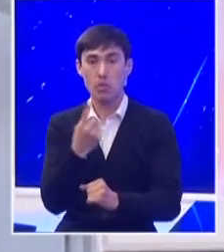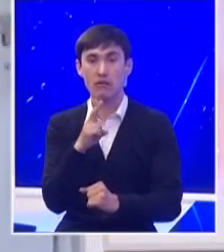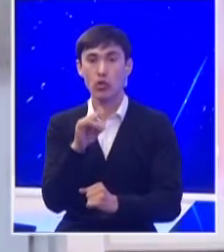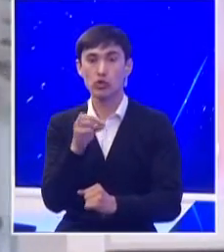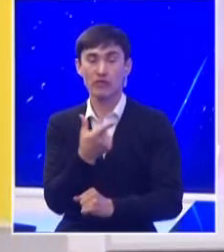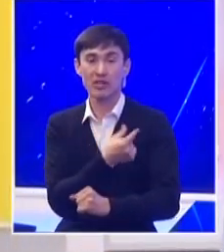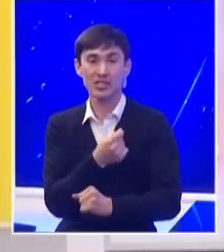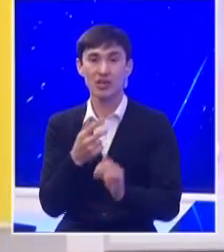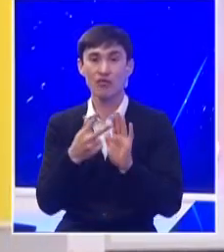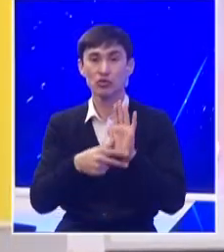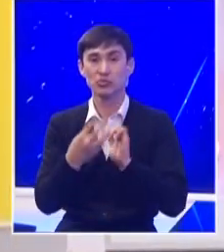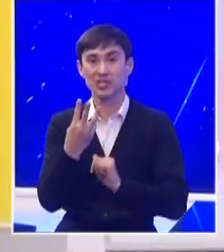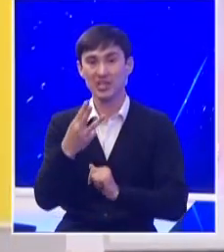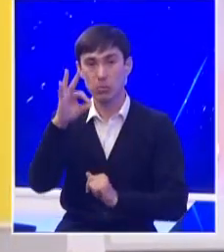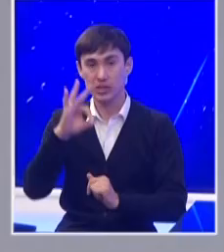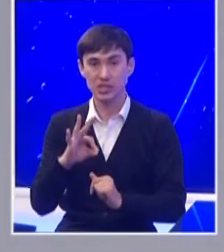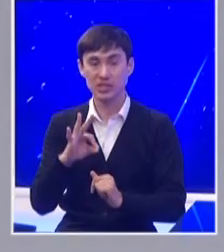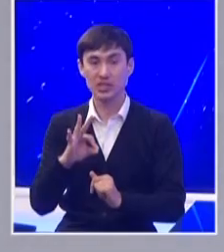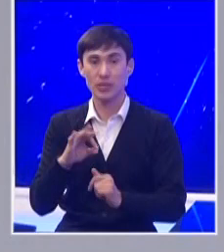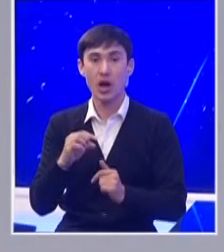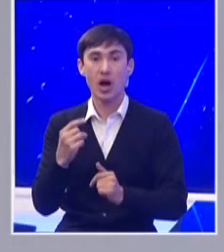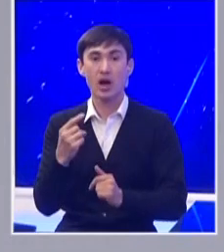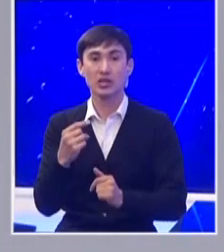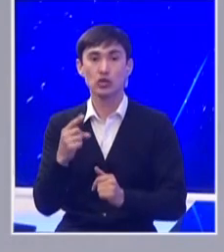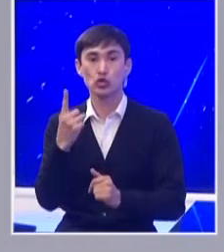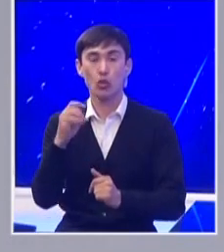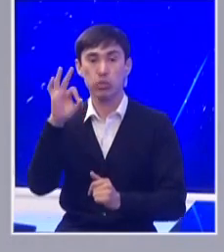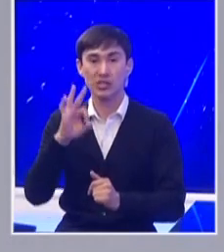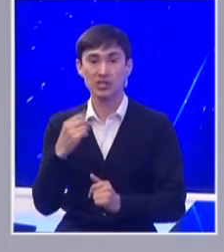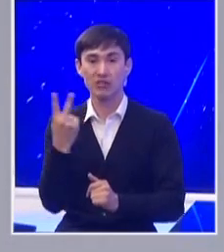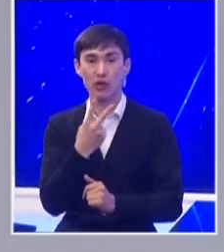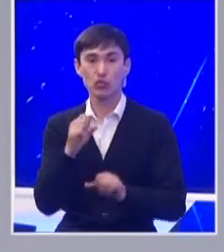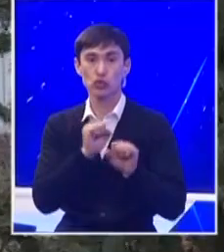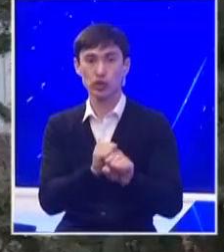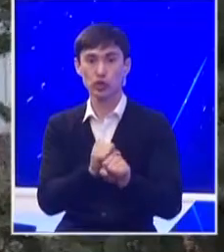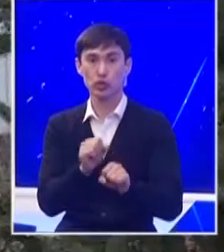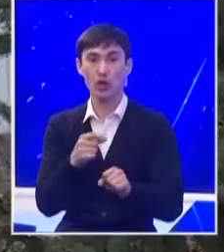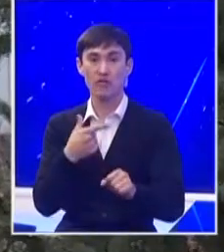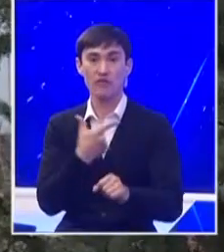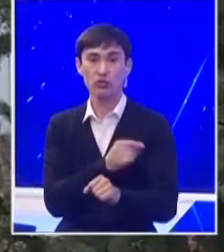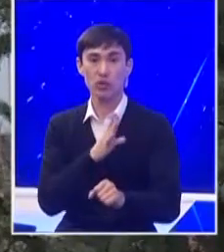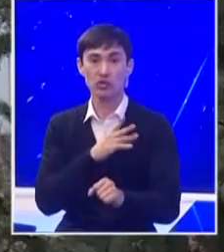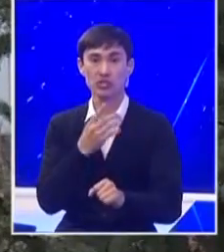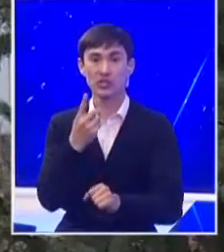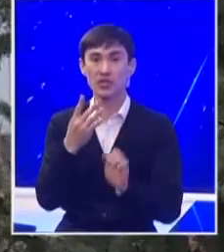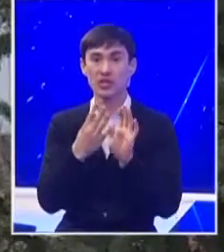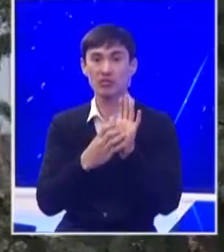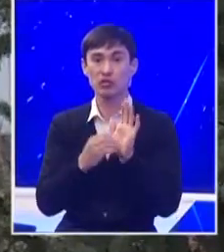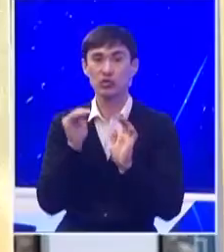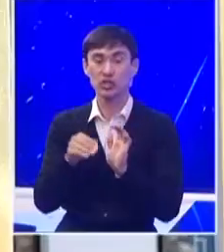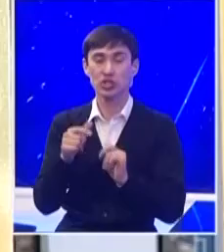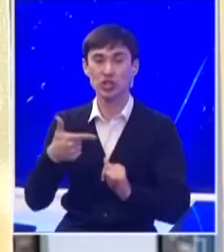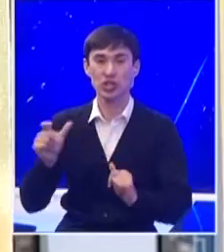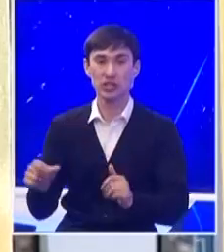дозой вакцины привились 83% житосусцев. 100% двойную защиту от вируса получили почти 900